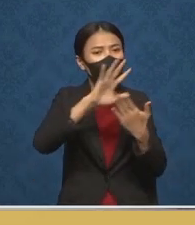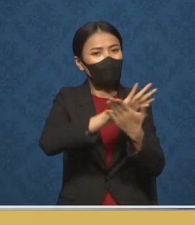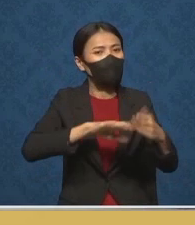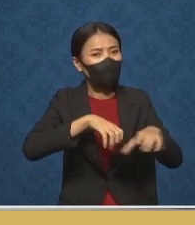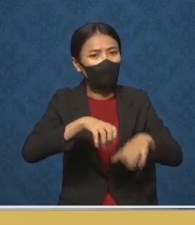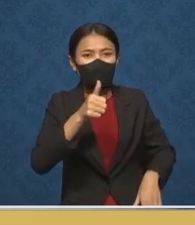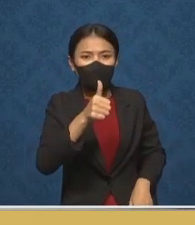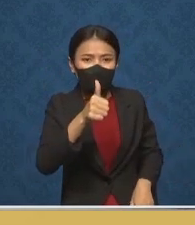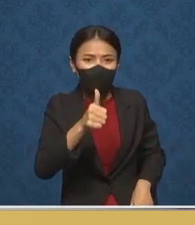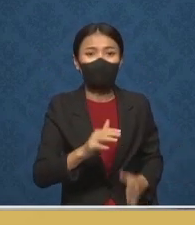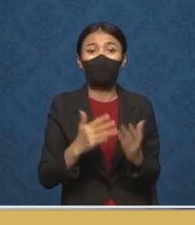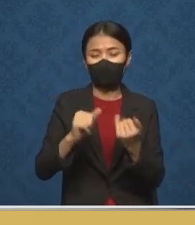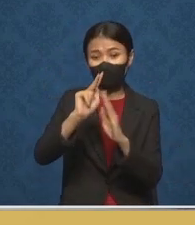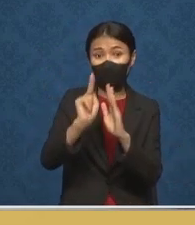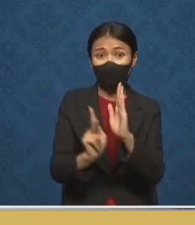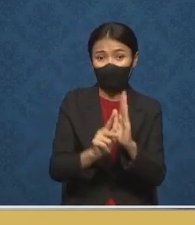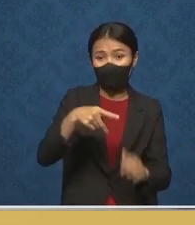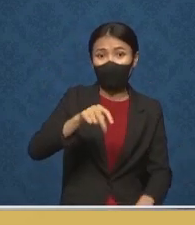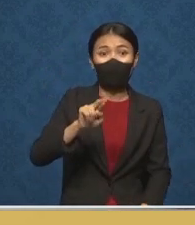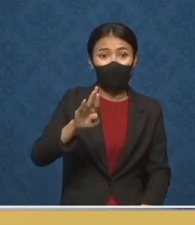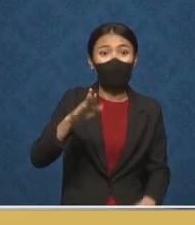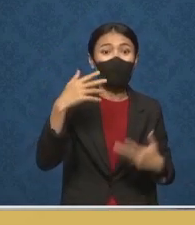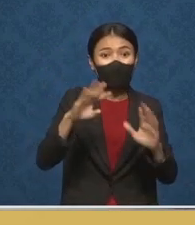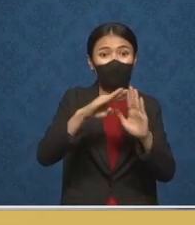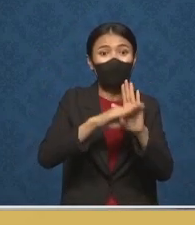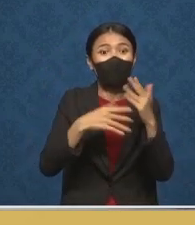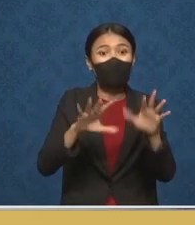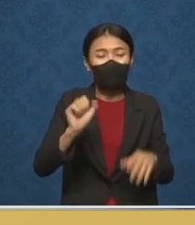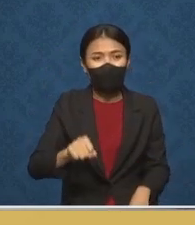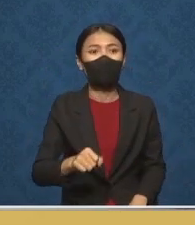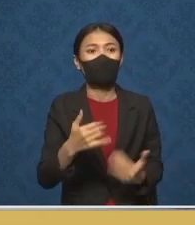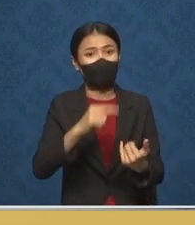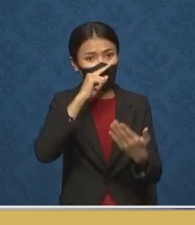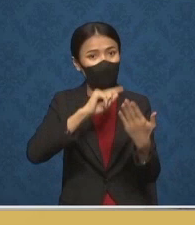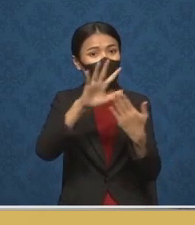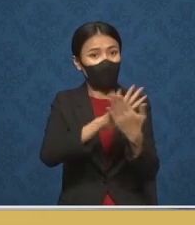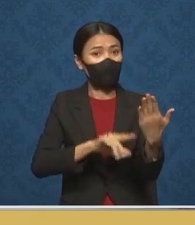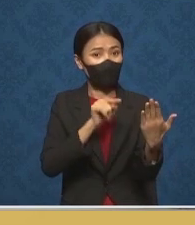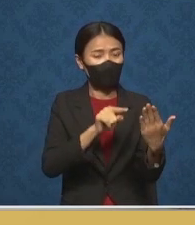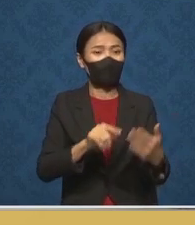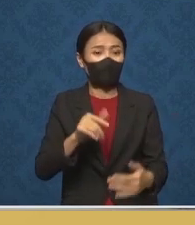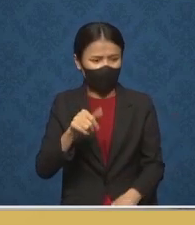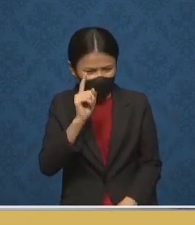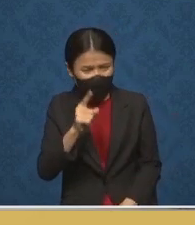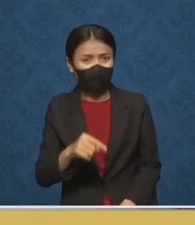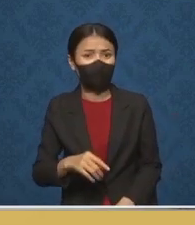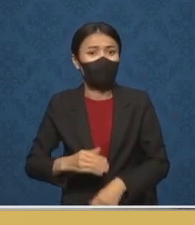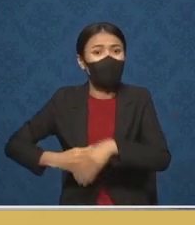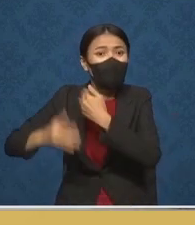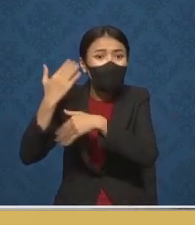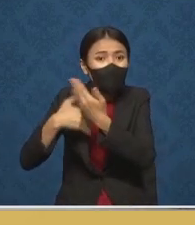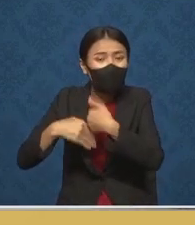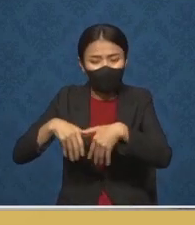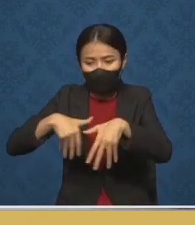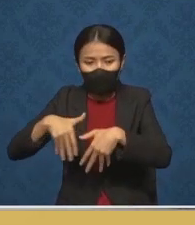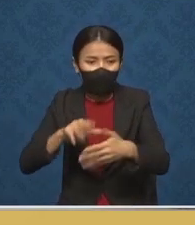ท่านกรรมาธิการที่ชี้แจงว่าไม่ได้ใช้แค่รู้ว่าประเทศไทยรัฐไทยกำลังเอาของปลอมของโกหกไปใส่